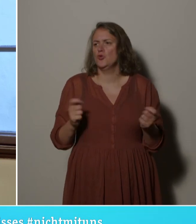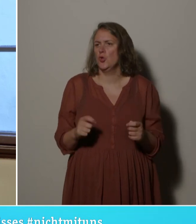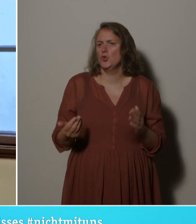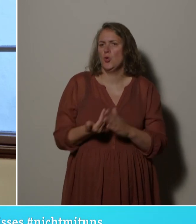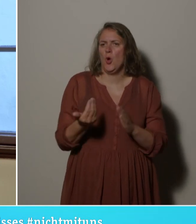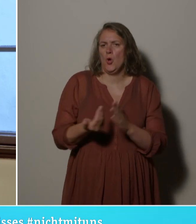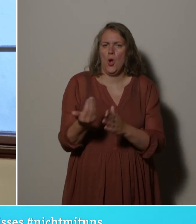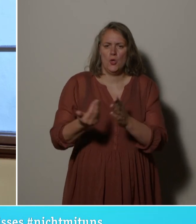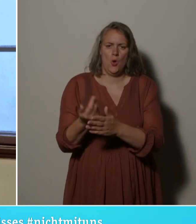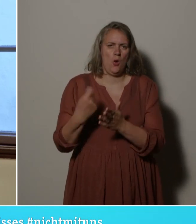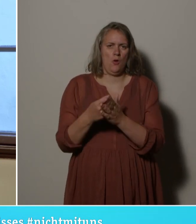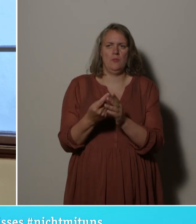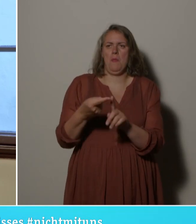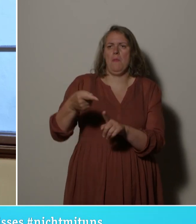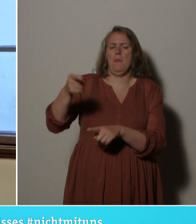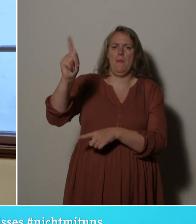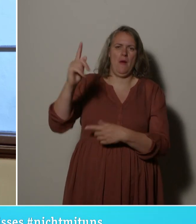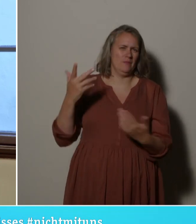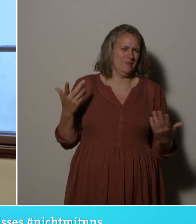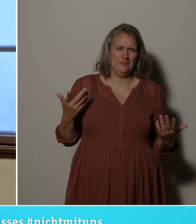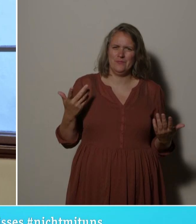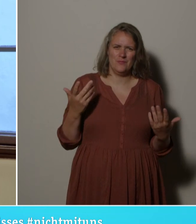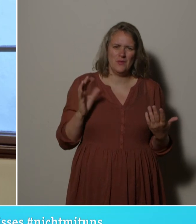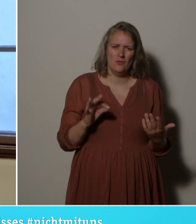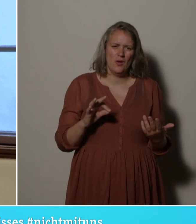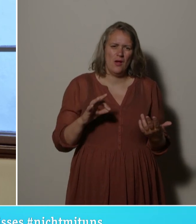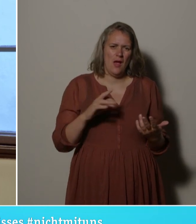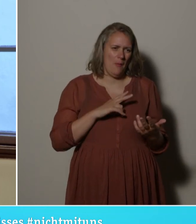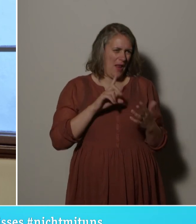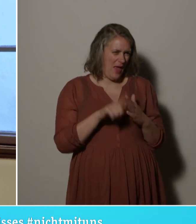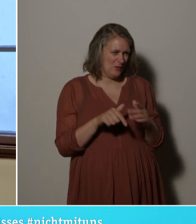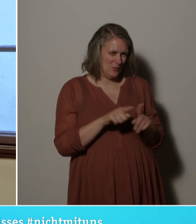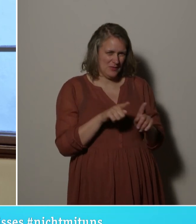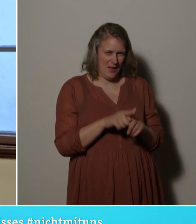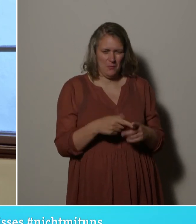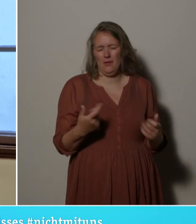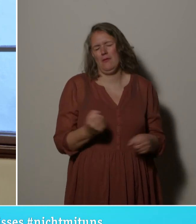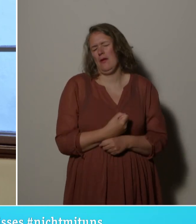die dazu führen, dass die Kosten höher werden für eine ansonsten gleichbleibende Leistung.